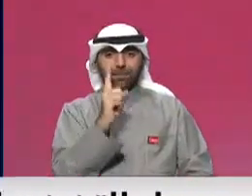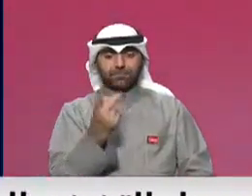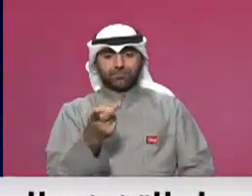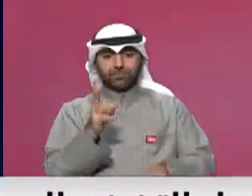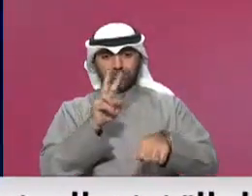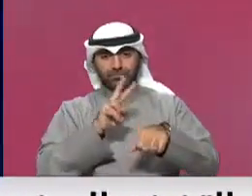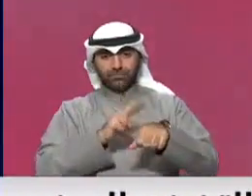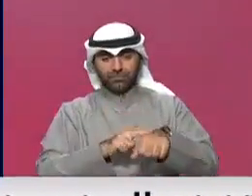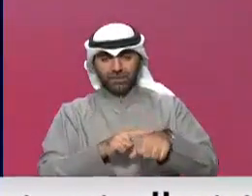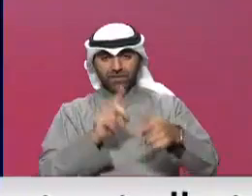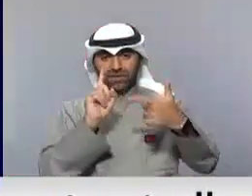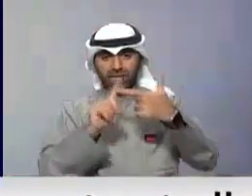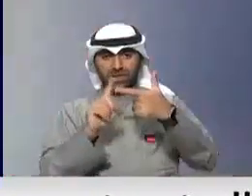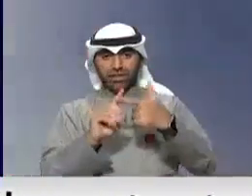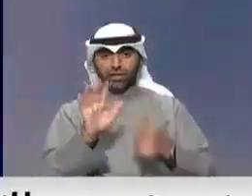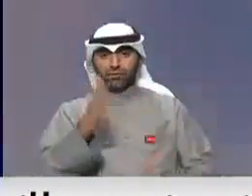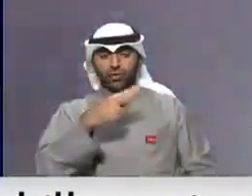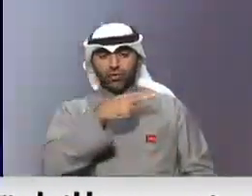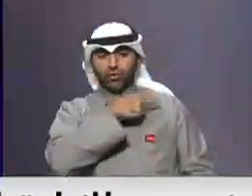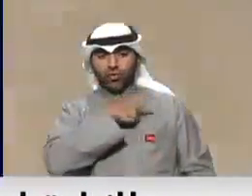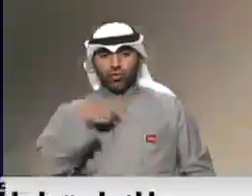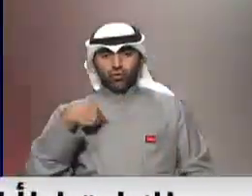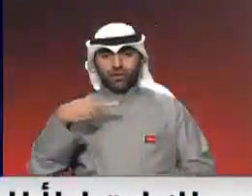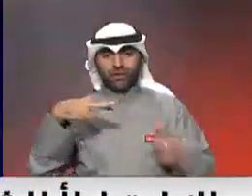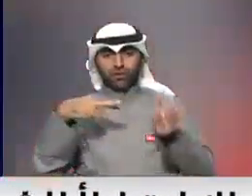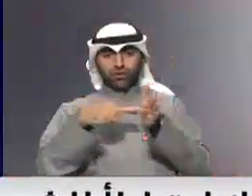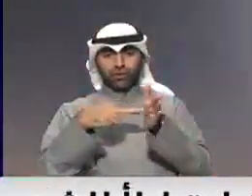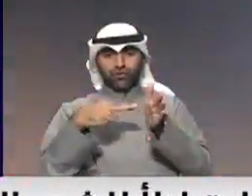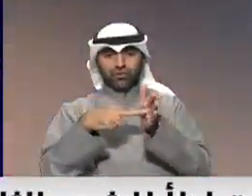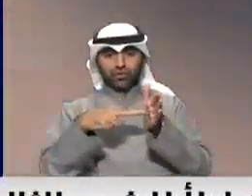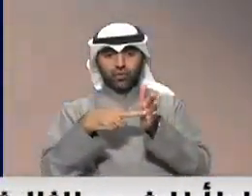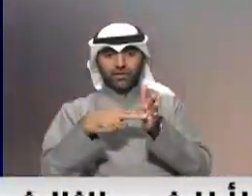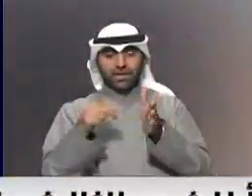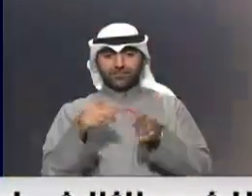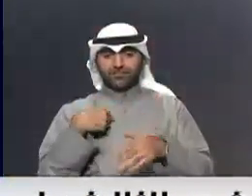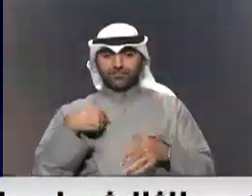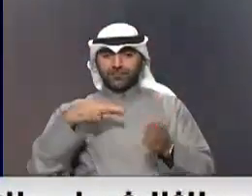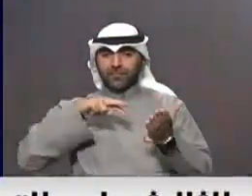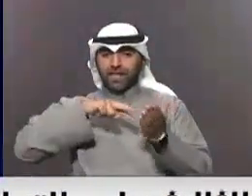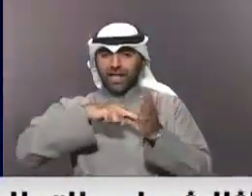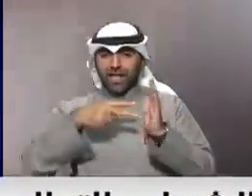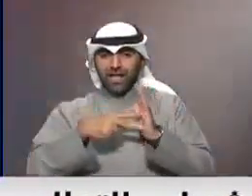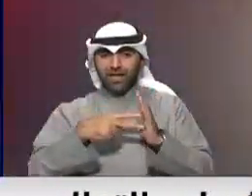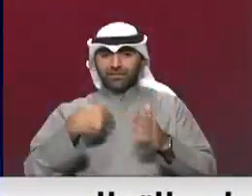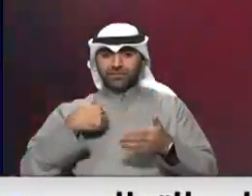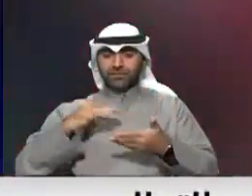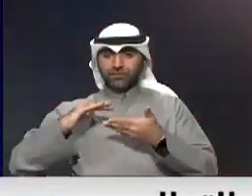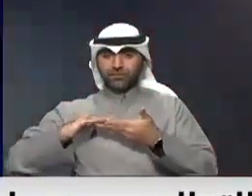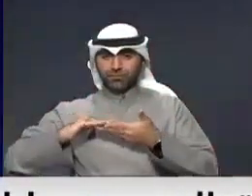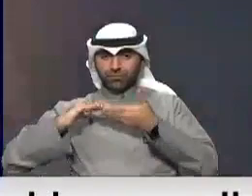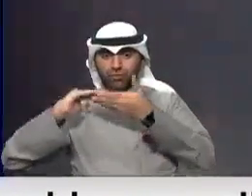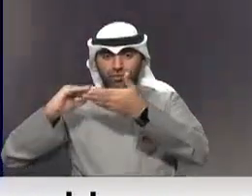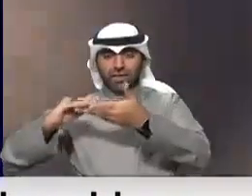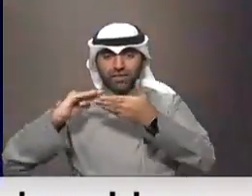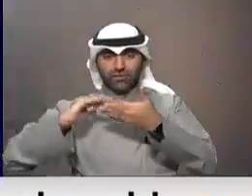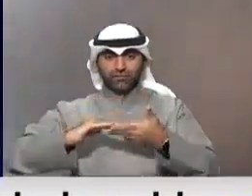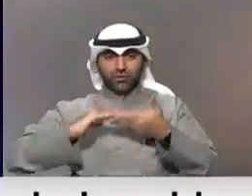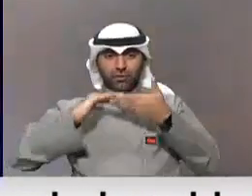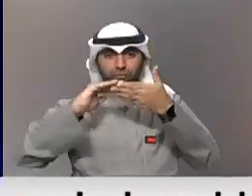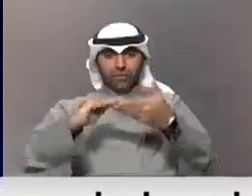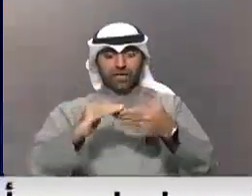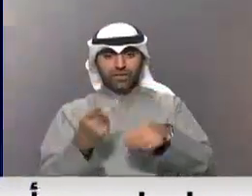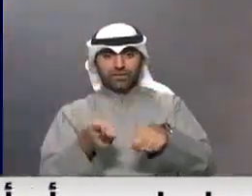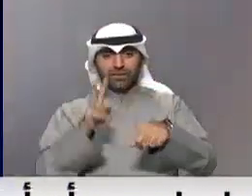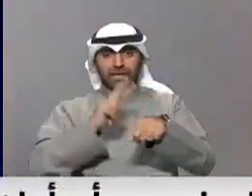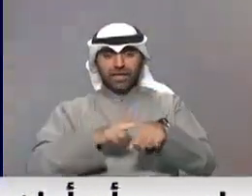جمهورية تركيا، وقمنا قبل قليل بزيارة نائب الوالي كهرمان مرعش ويعني تشاورنا معه في